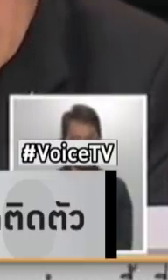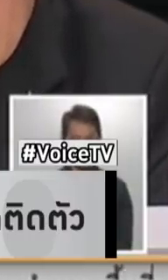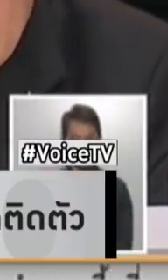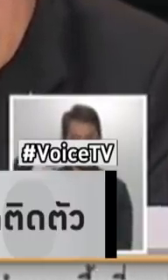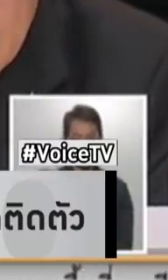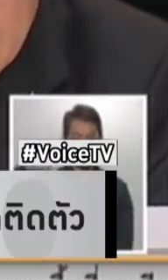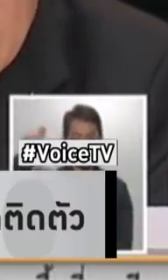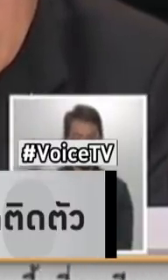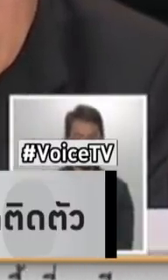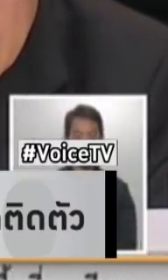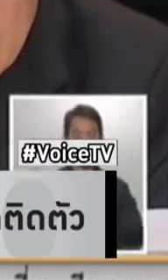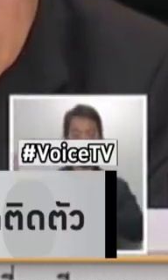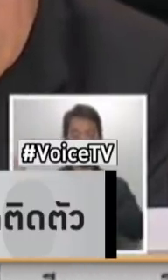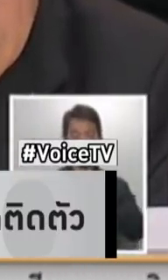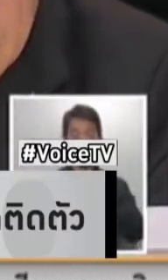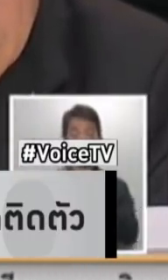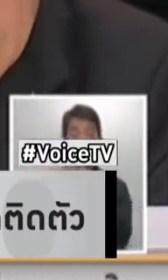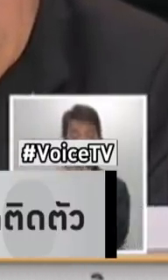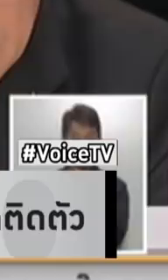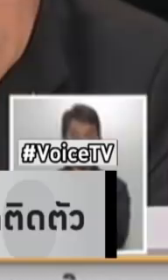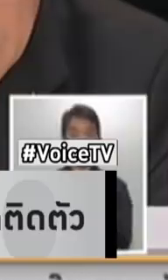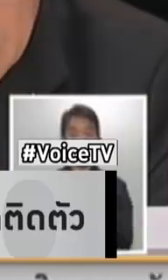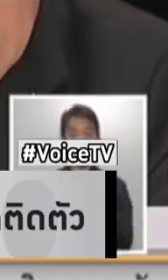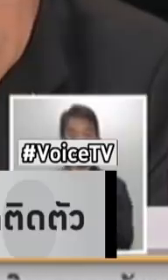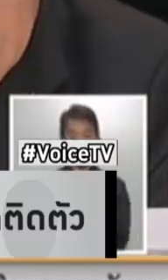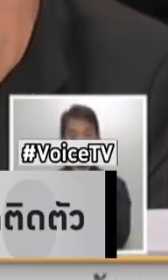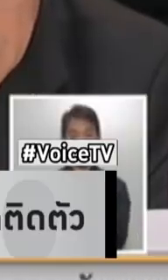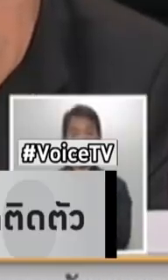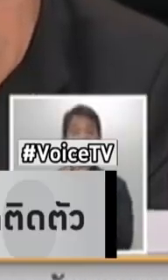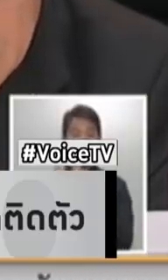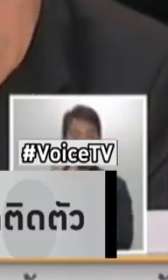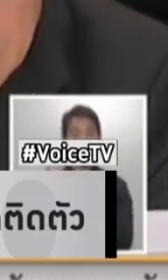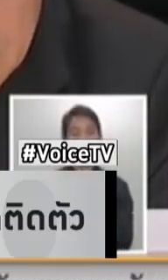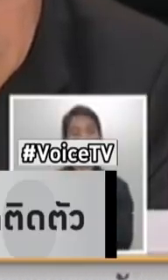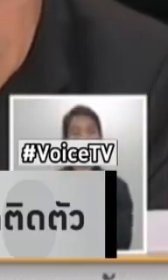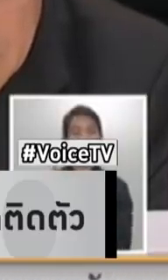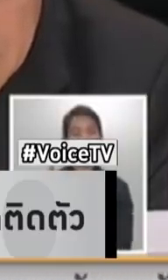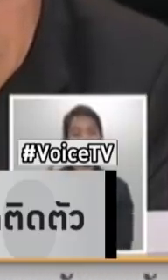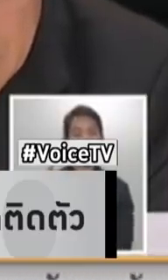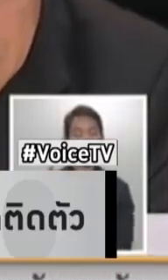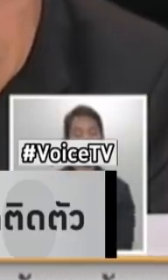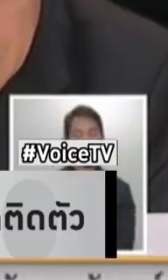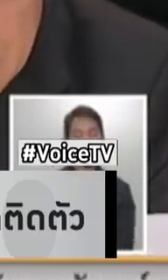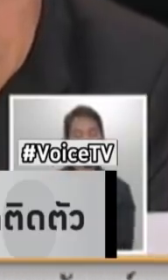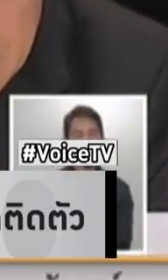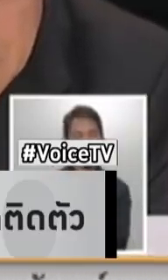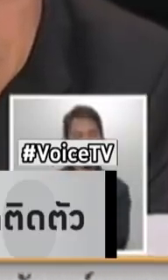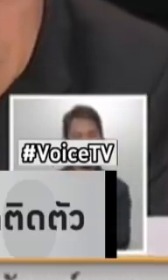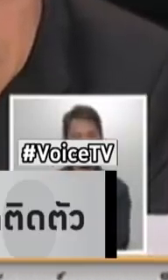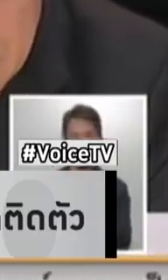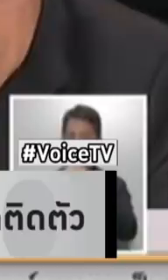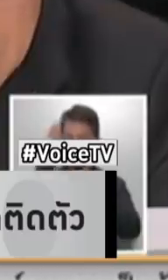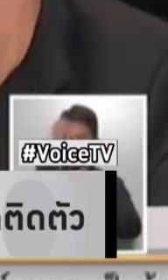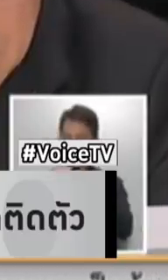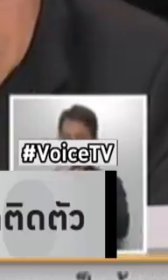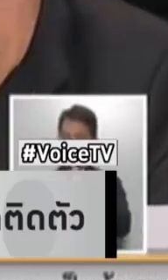ไม่เคยรับสารภาพว่าขนยาหรือค้ายาหรือนำเข้ายาเสพติดเป็นข้อเท็จจริงฮะถ้าเป็นข้อเท็จจริงไปเอามาเลยว่ารับสารภาพตอนไหน นี ่ผม